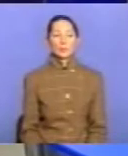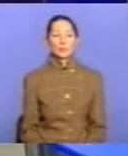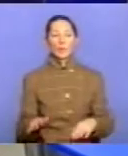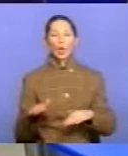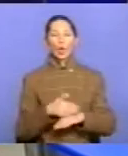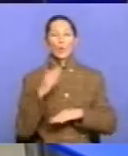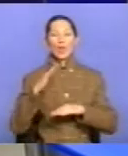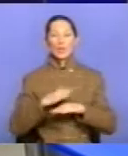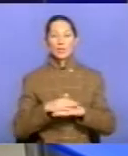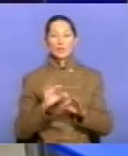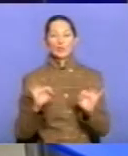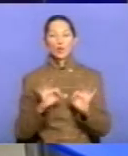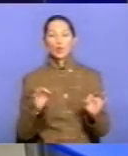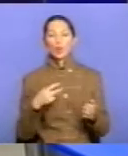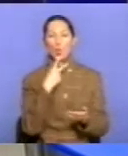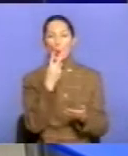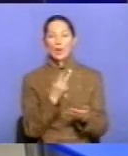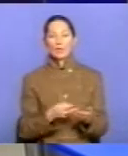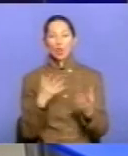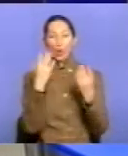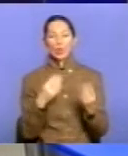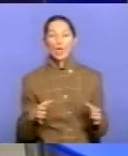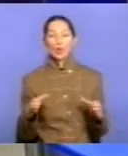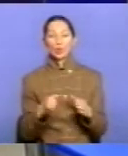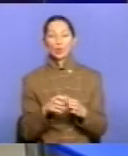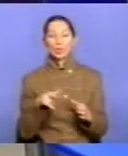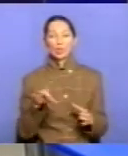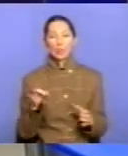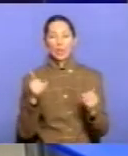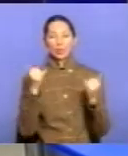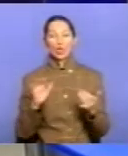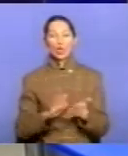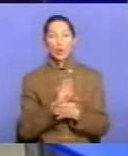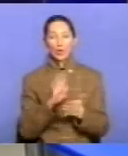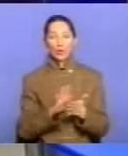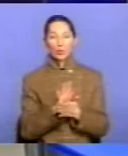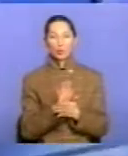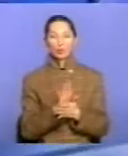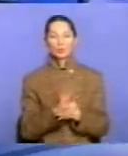Добрий вечір з інформаційною картиною дня у студії Лариса Романів. Сьогодні у випуску.